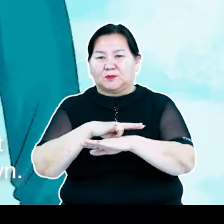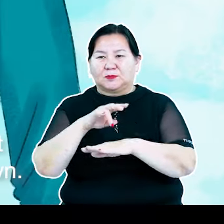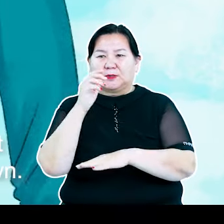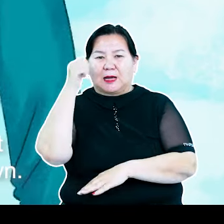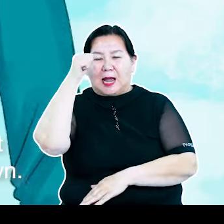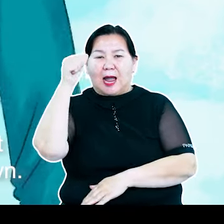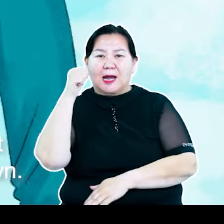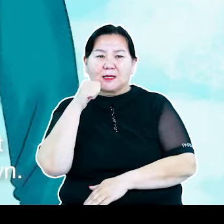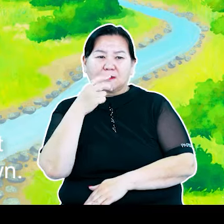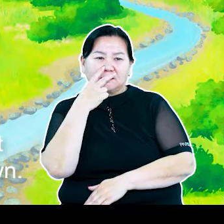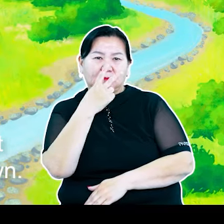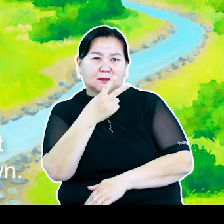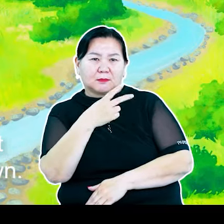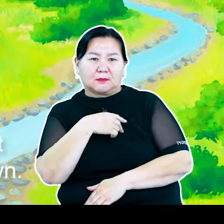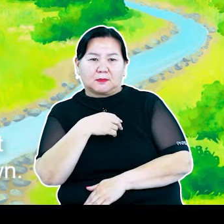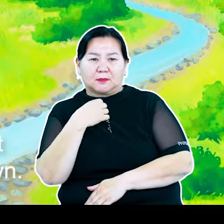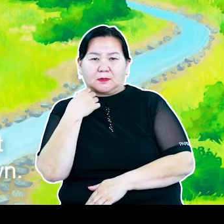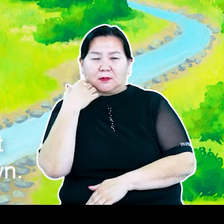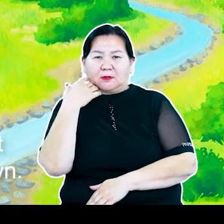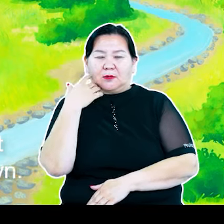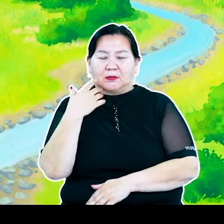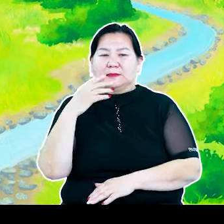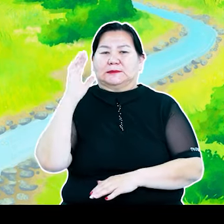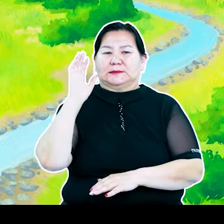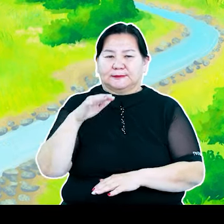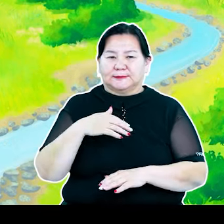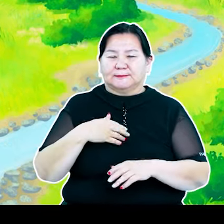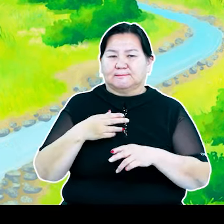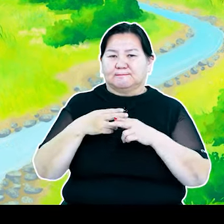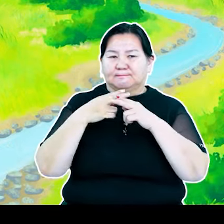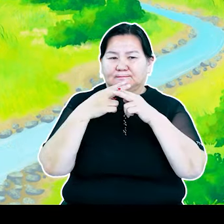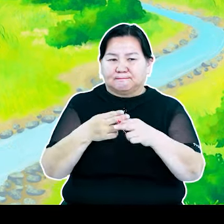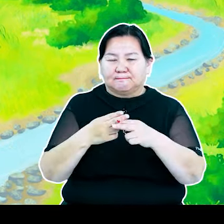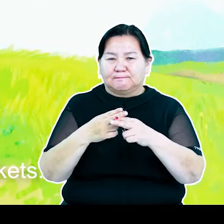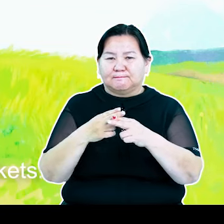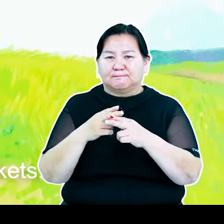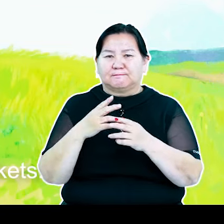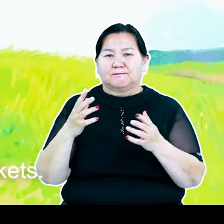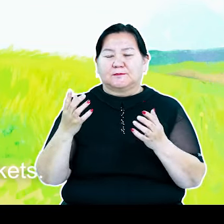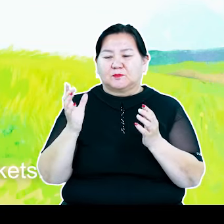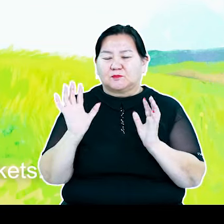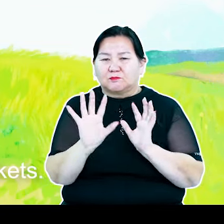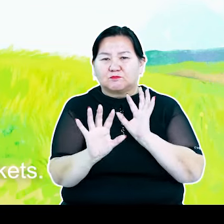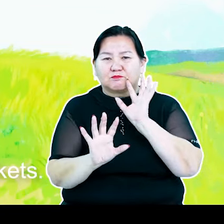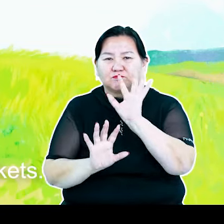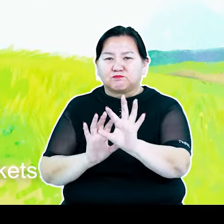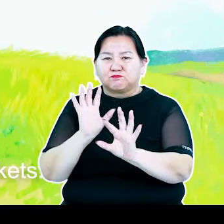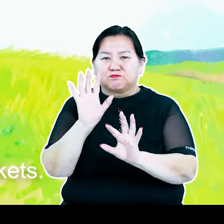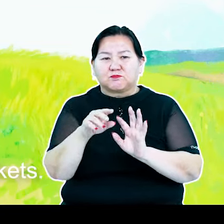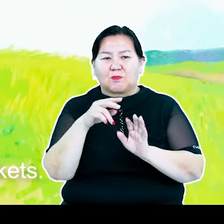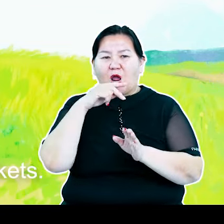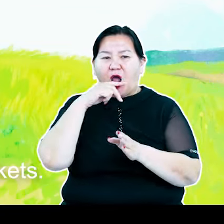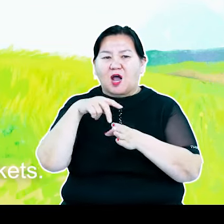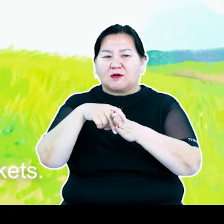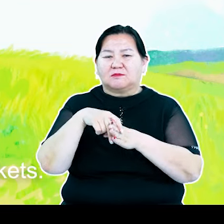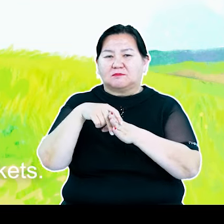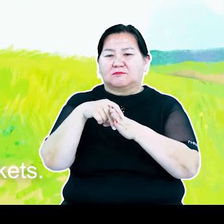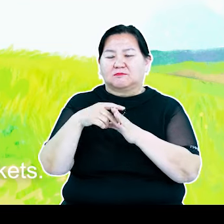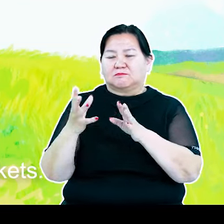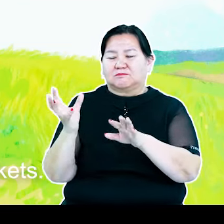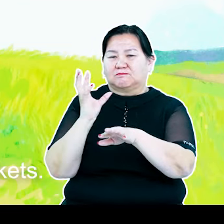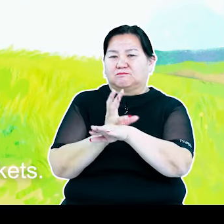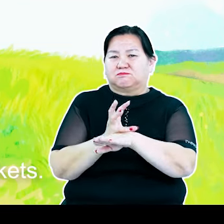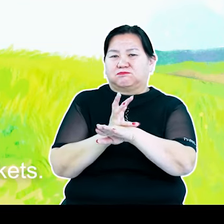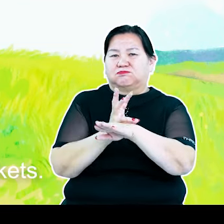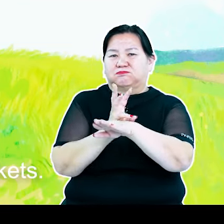нар өөрсдөөсөө баггүй ицсэн бөгөөд тэдэнд туслахаар балбар ах морин тэрэгэн дээрээ олон